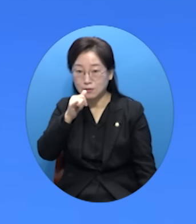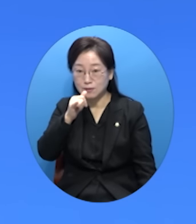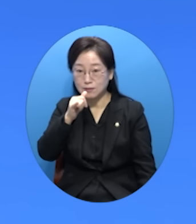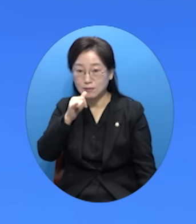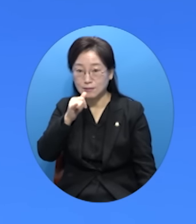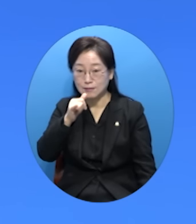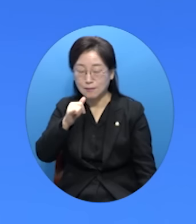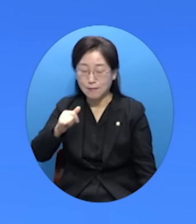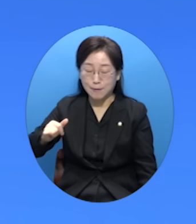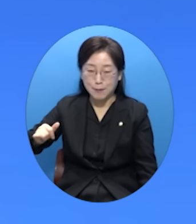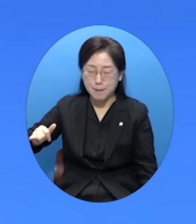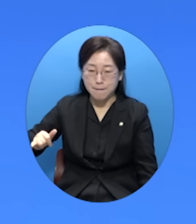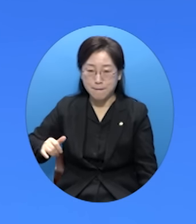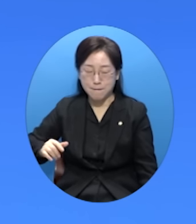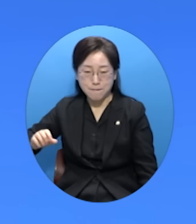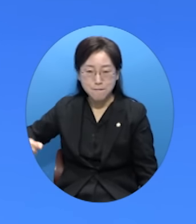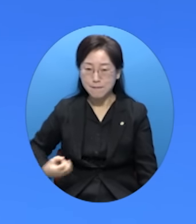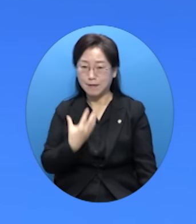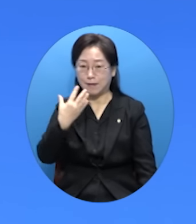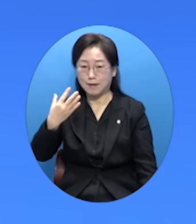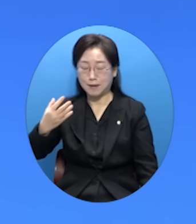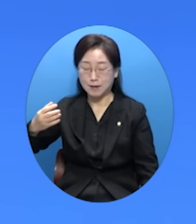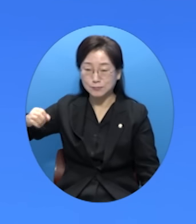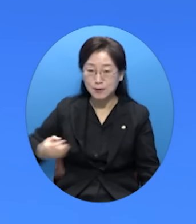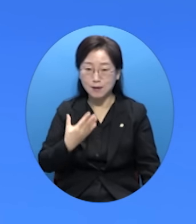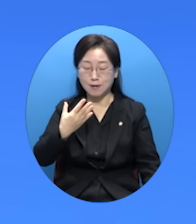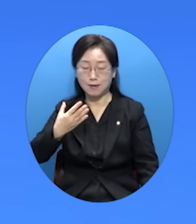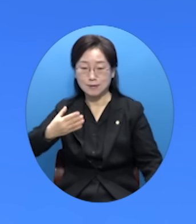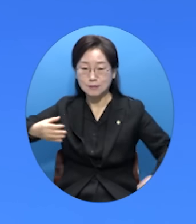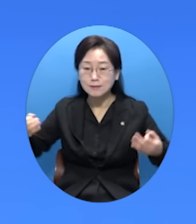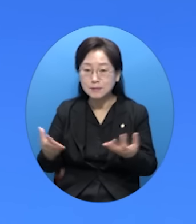감당하지 못하고 막 죽을 듯이 그러고 막 흥분하고